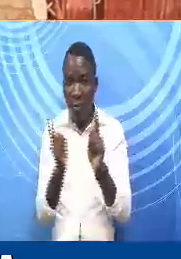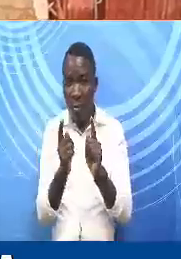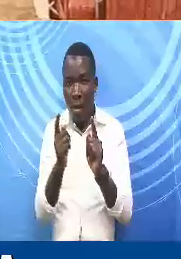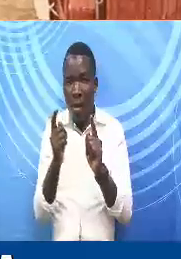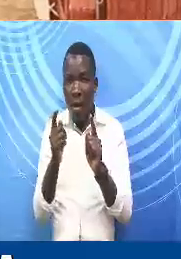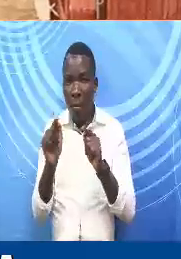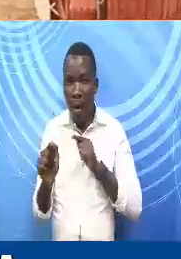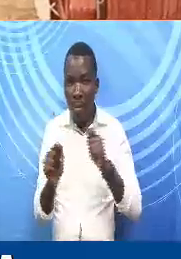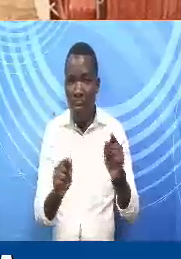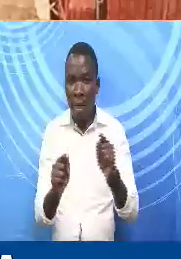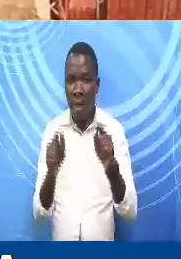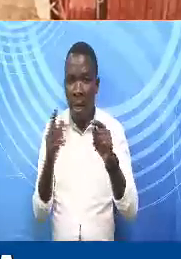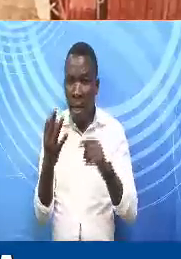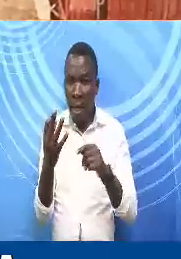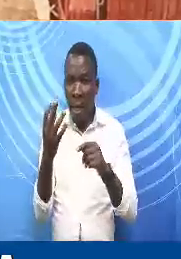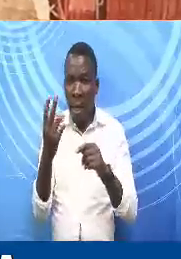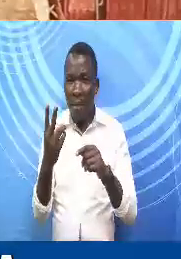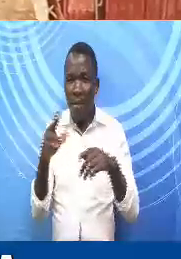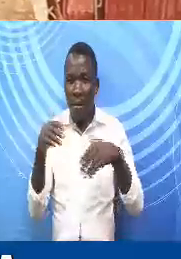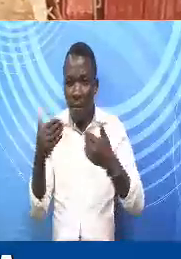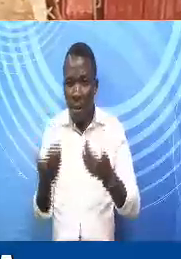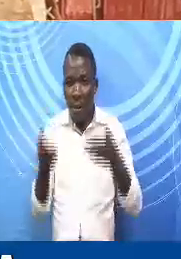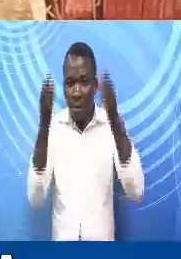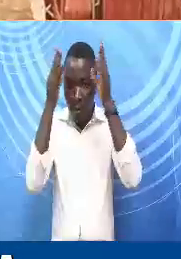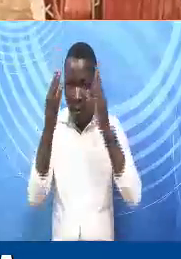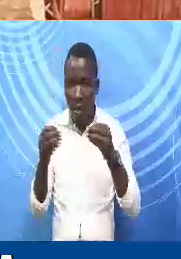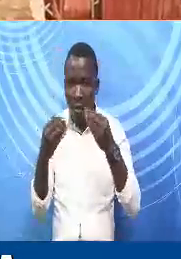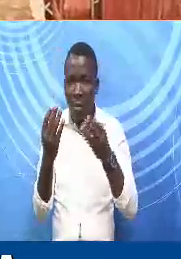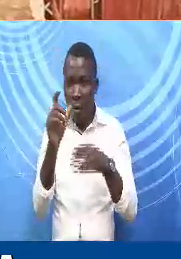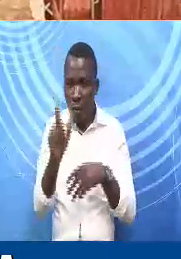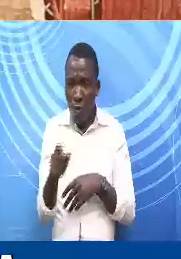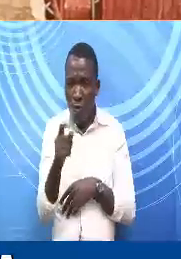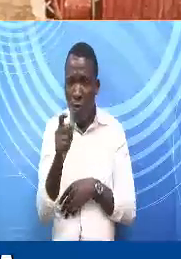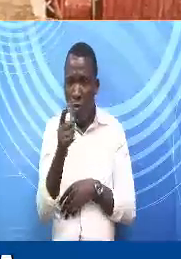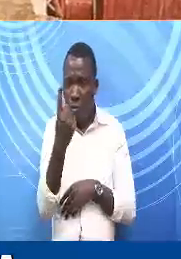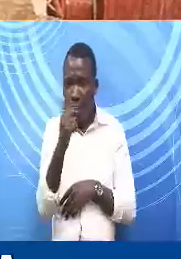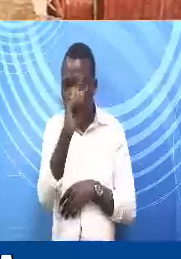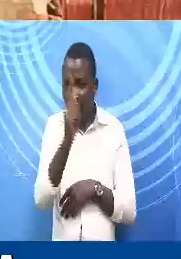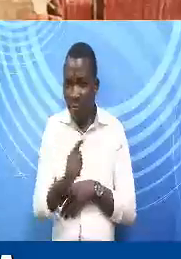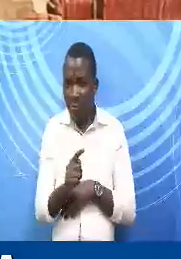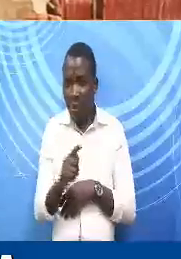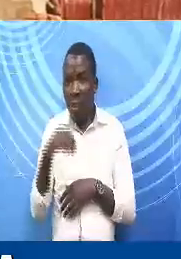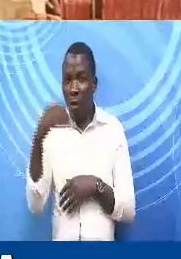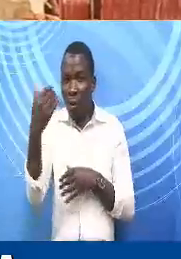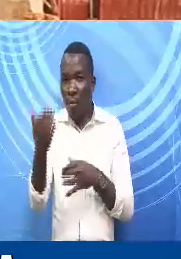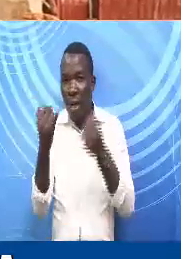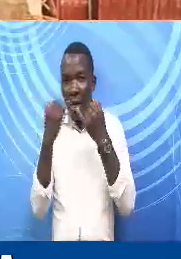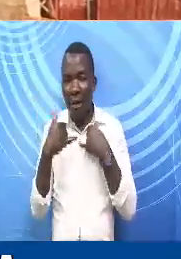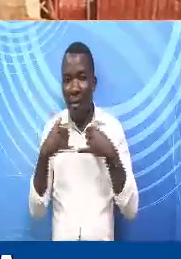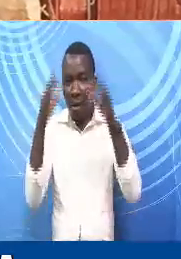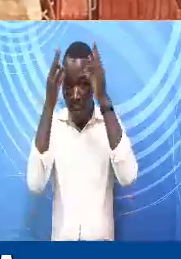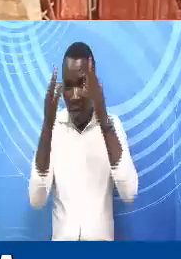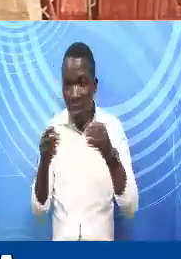umwe aratinyuka arambwira ngo umwanzuro nawe uhawe na gitifu w'umurenge